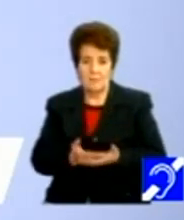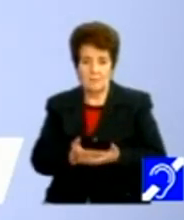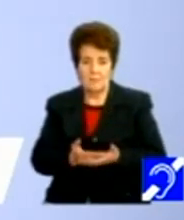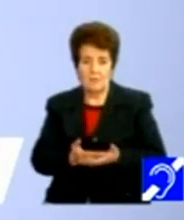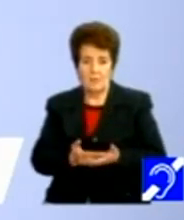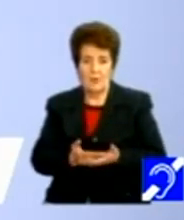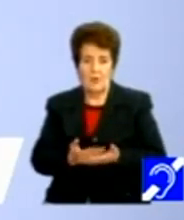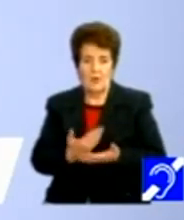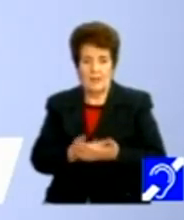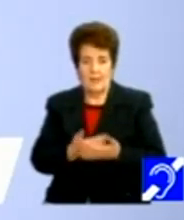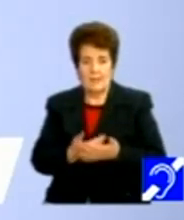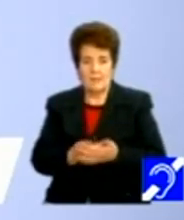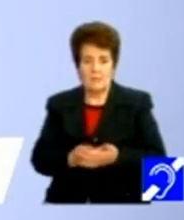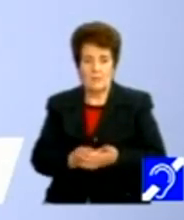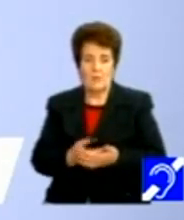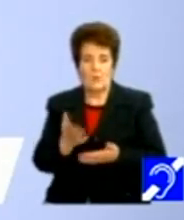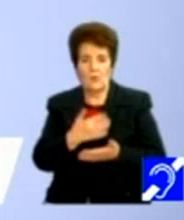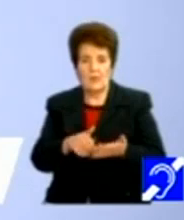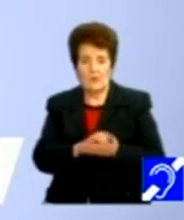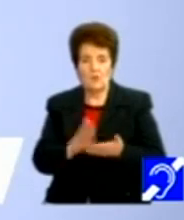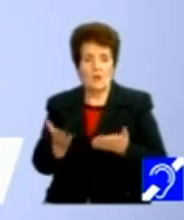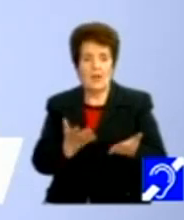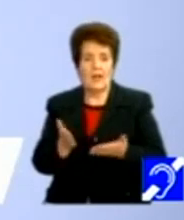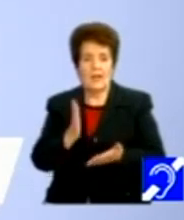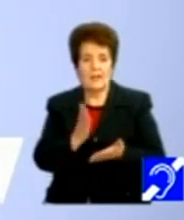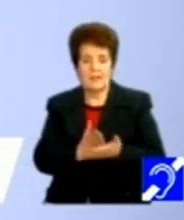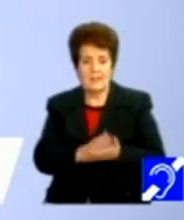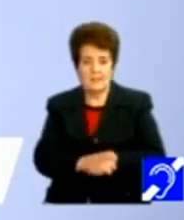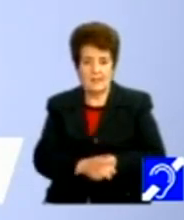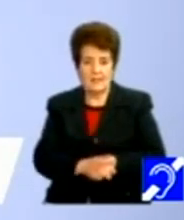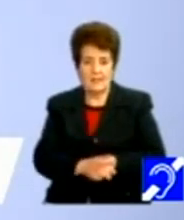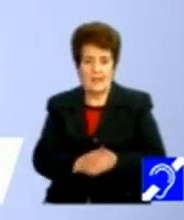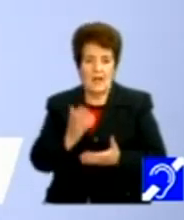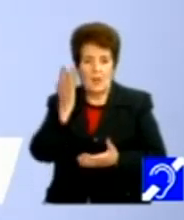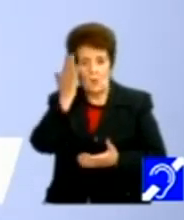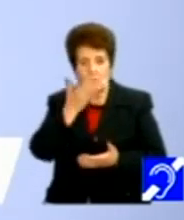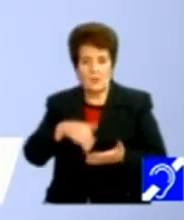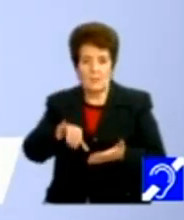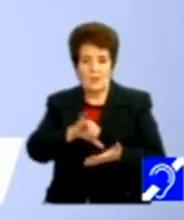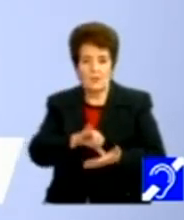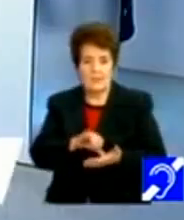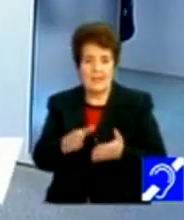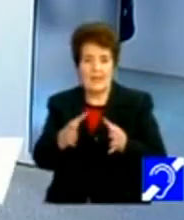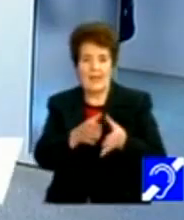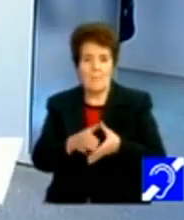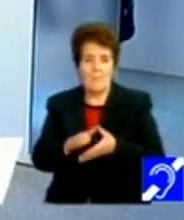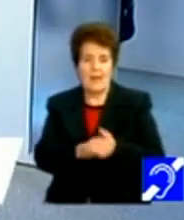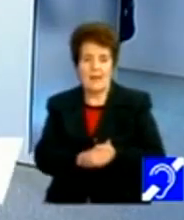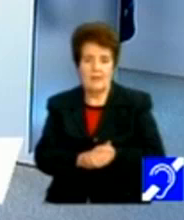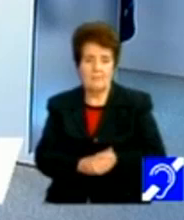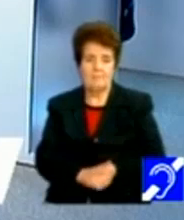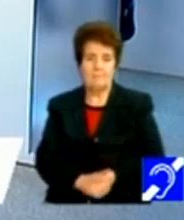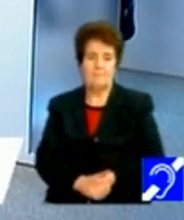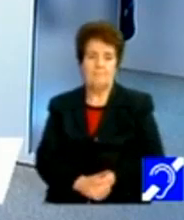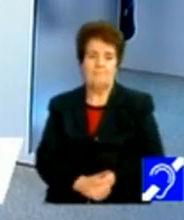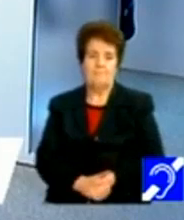sunt votanții noștri unioniști, să înțeleagă care este... Deci logica participării noastre în campanie.